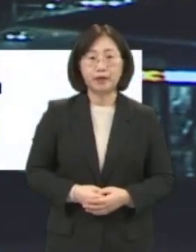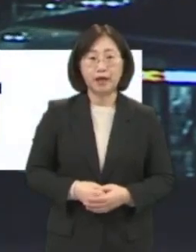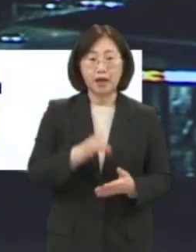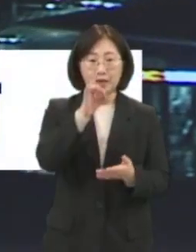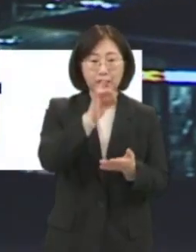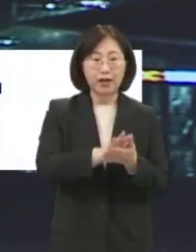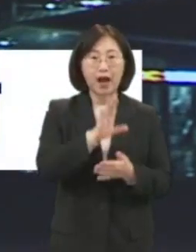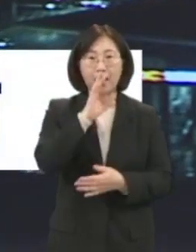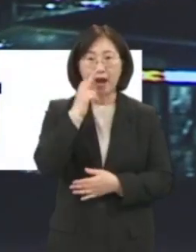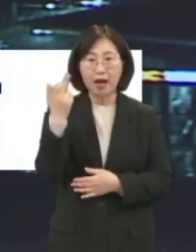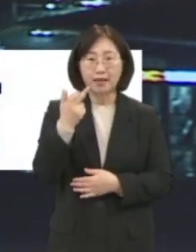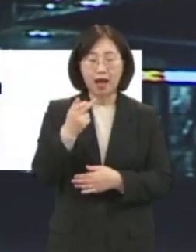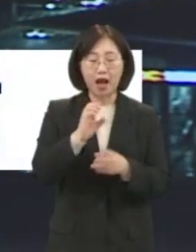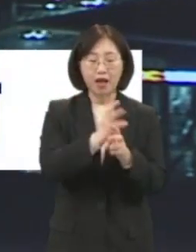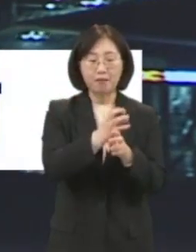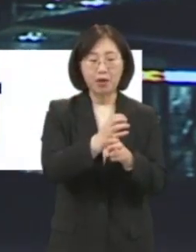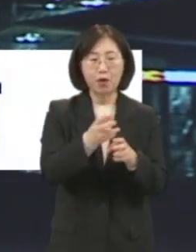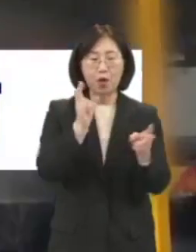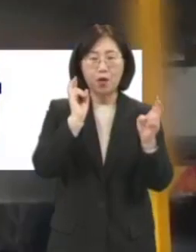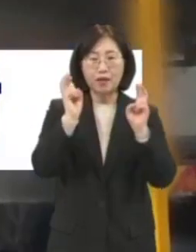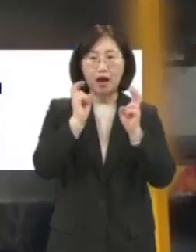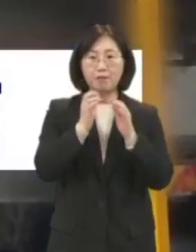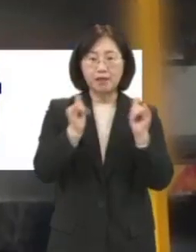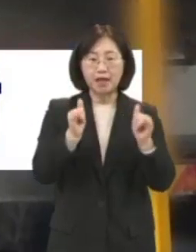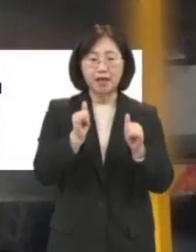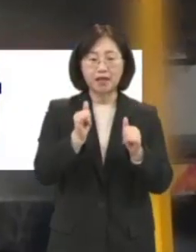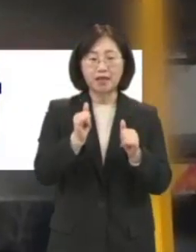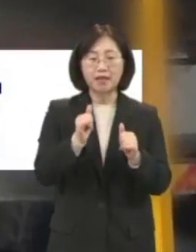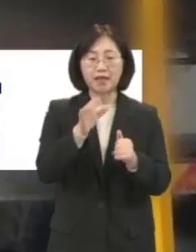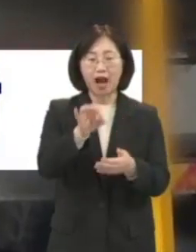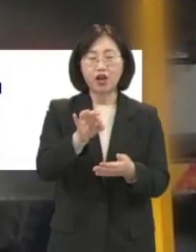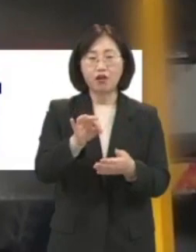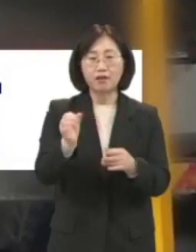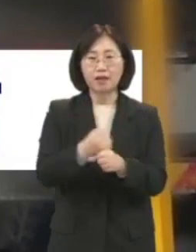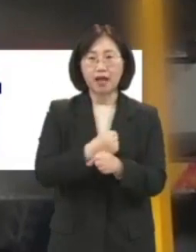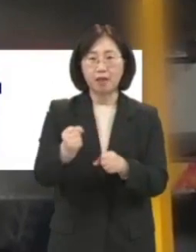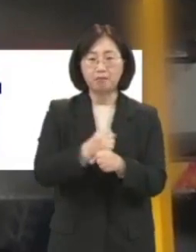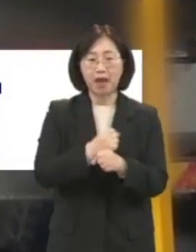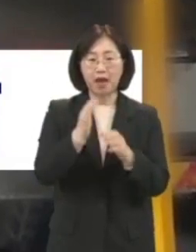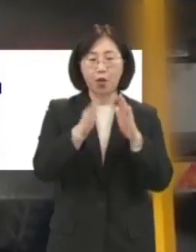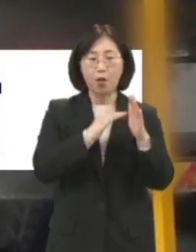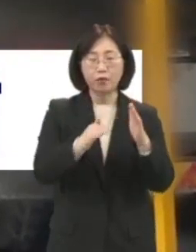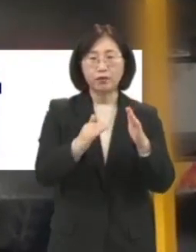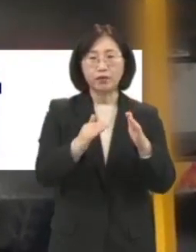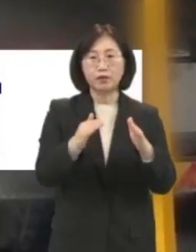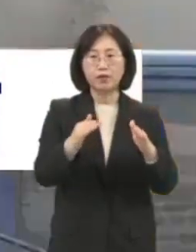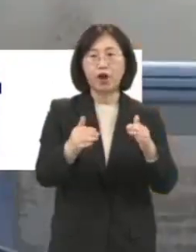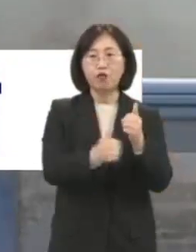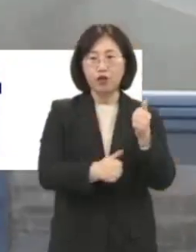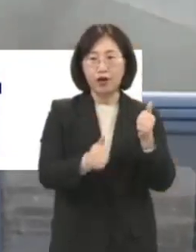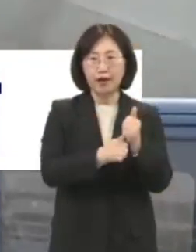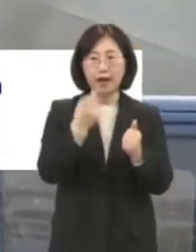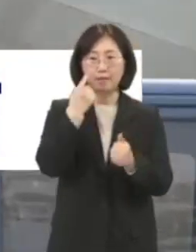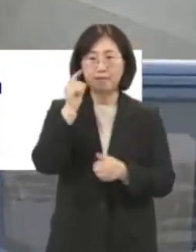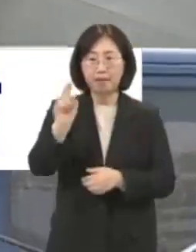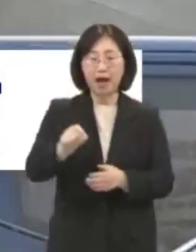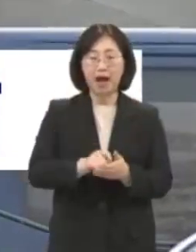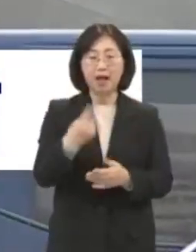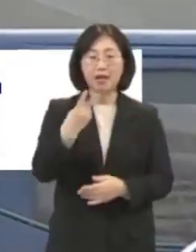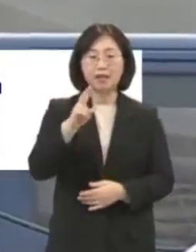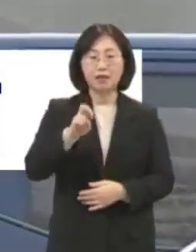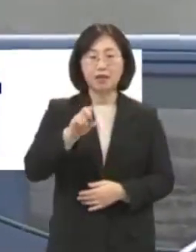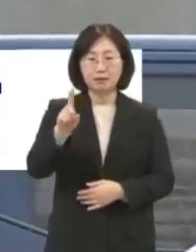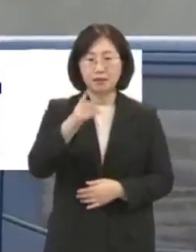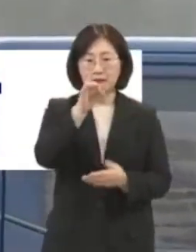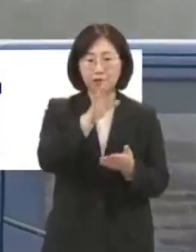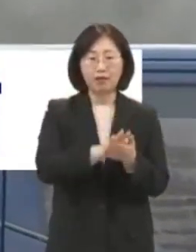천안고 아산 지역 레미콘 사업자들이 레미콘 가격을 담합했다 공정위에 적발됐습니다 공정위는 지난 2021년